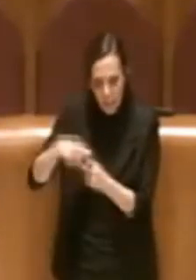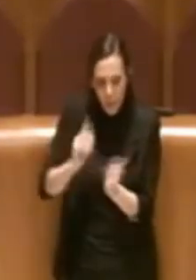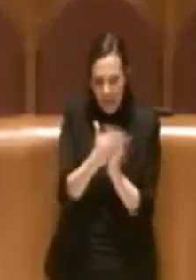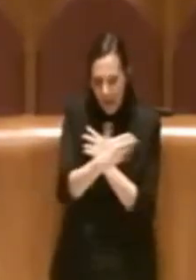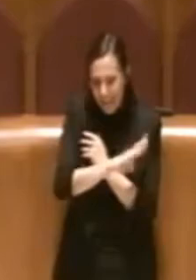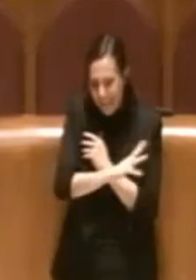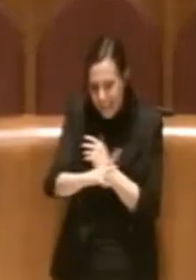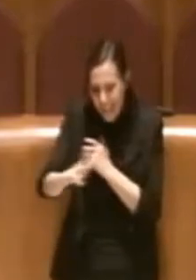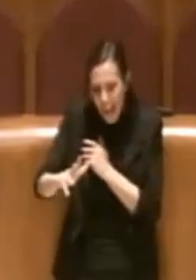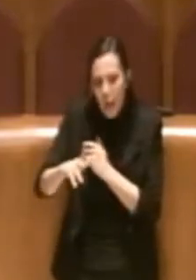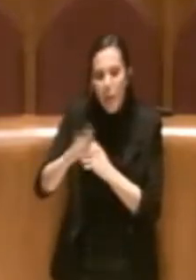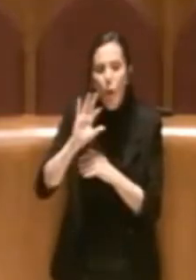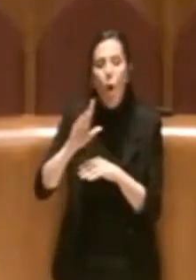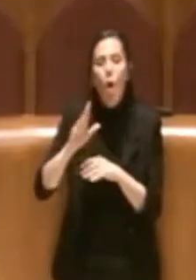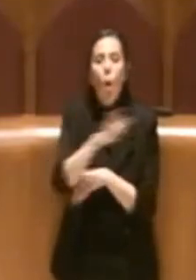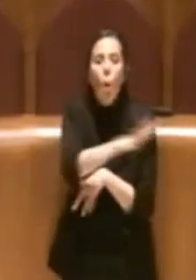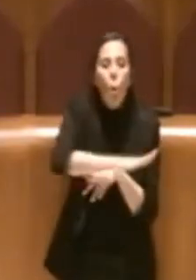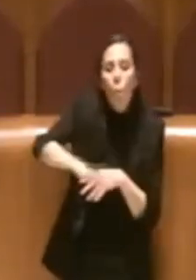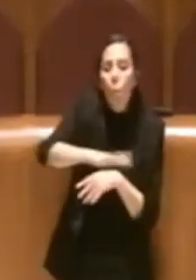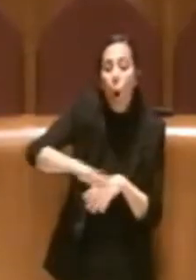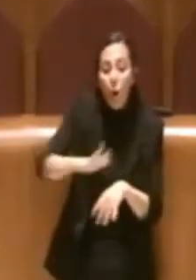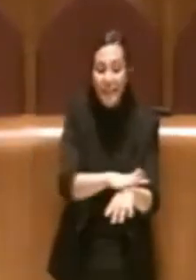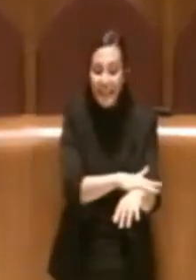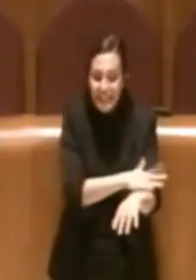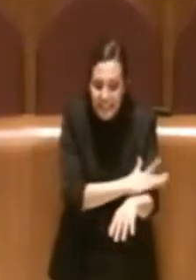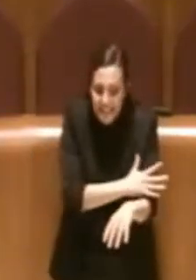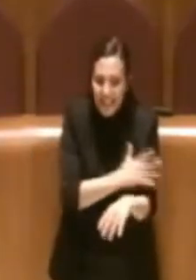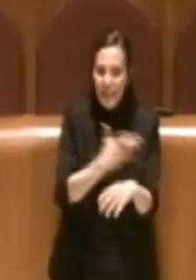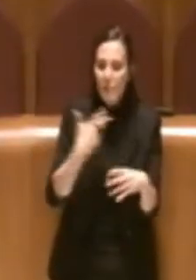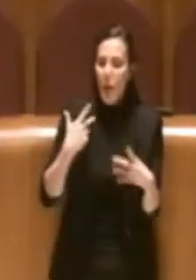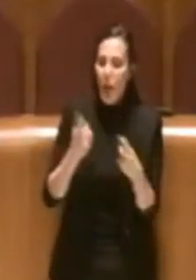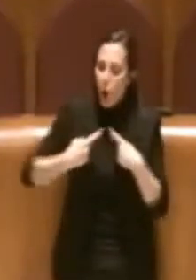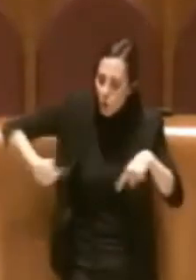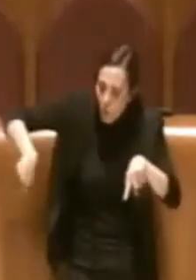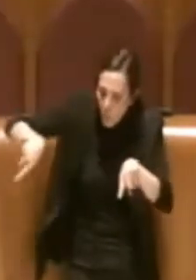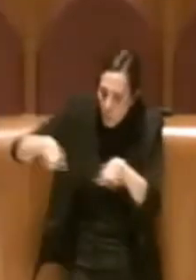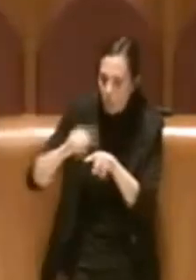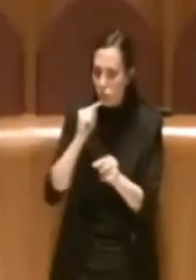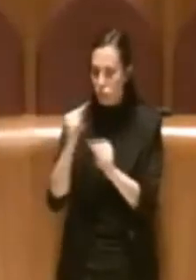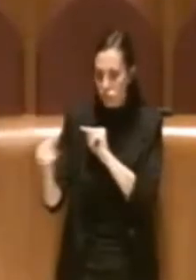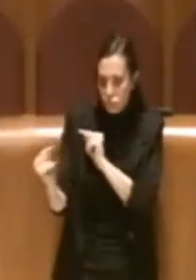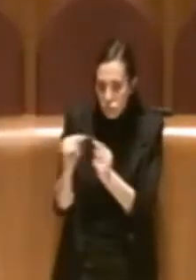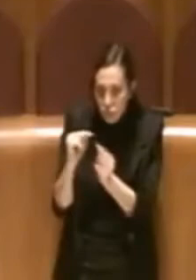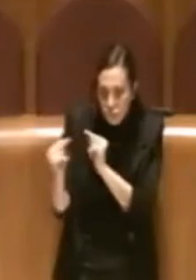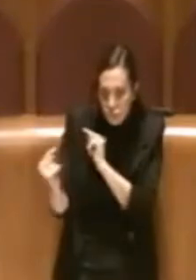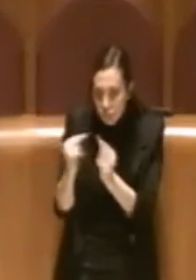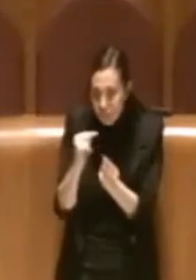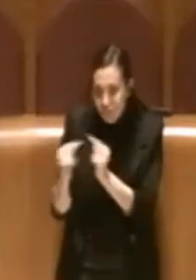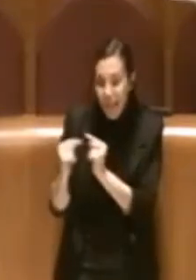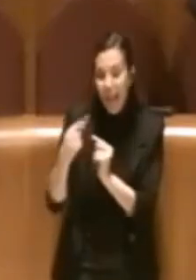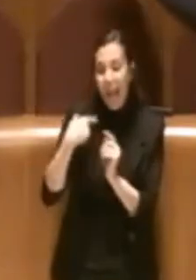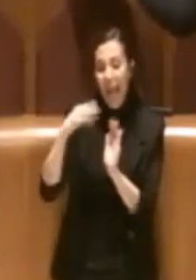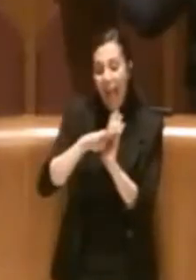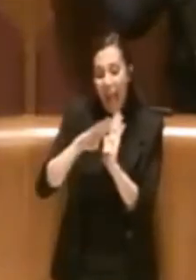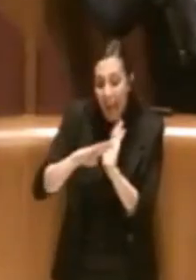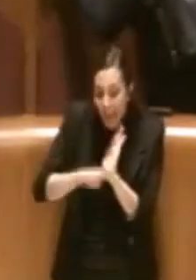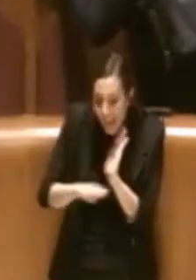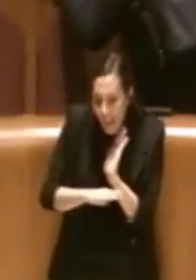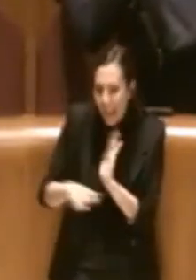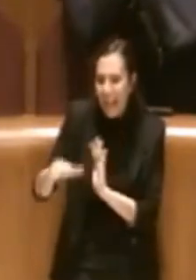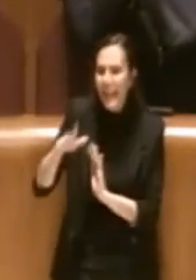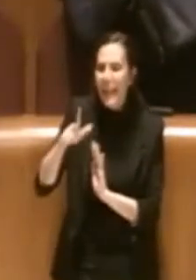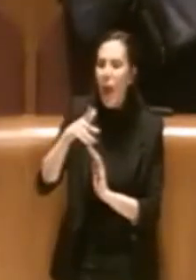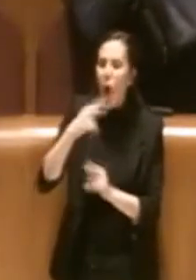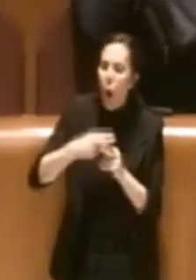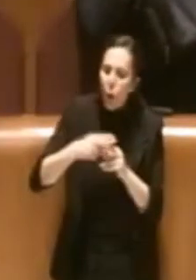dipartimenti di tutti i luoghi sensibili. Ci sono state diverse riunioni in cui sono stati formati degli elenchi di tutti i luoghi sensibili a Roma